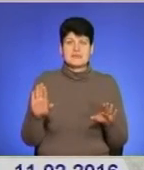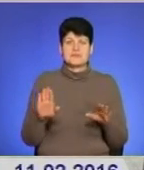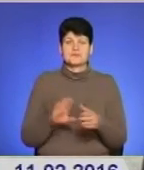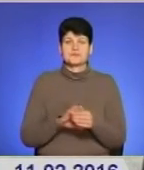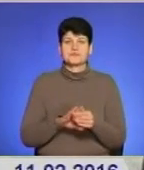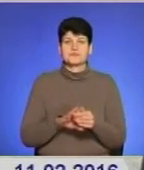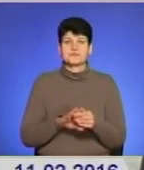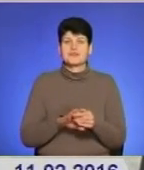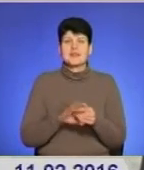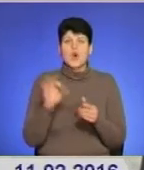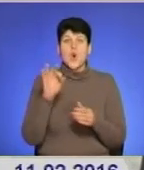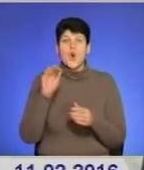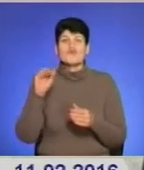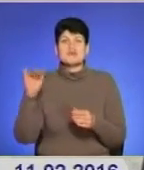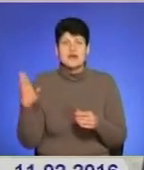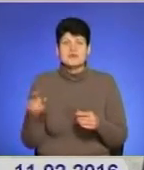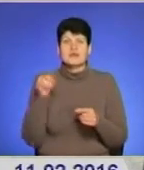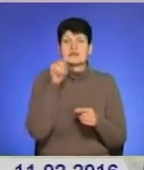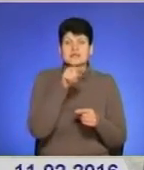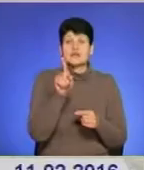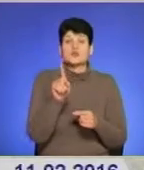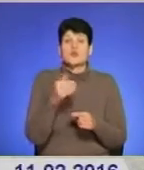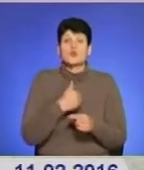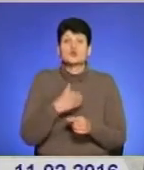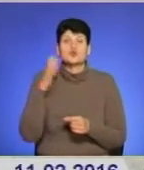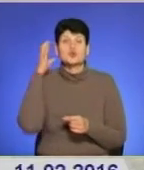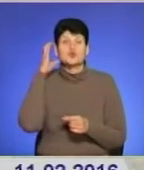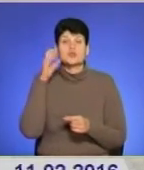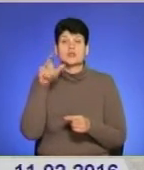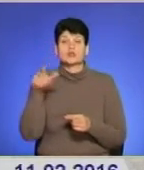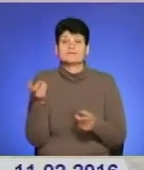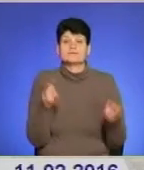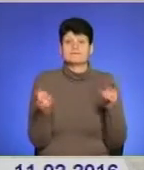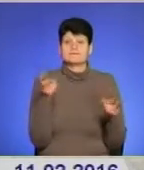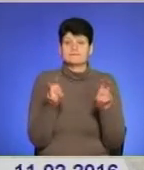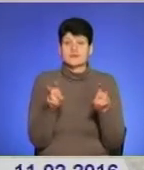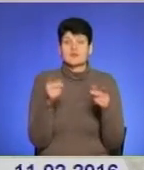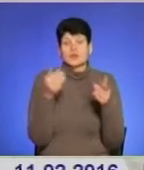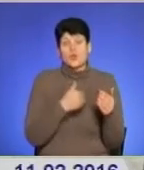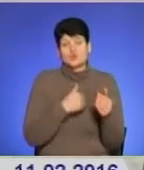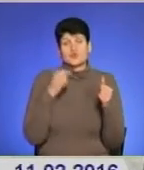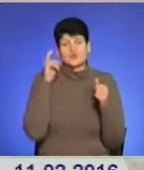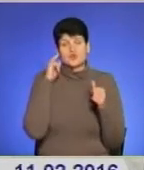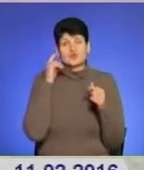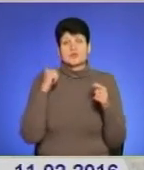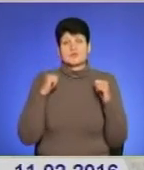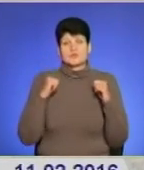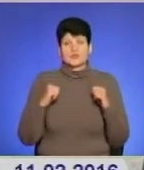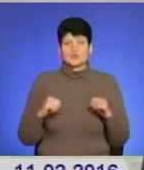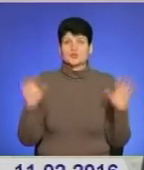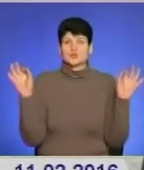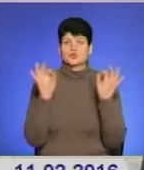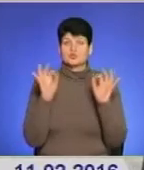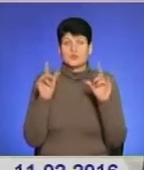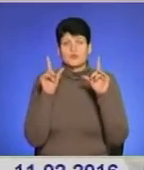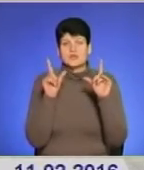не на їхніх офіціантів, що вони хочуть слухати, а на те, що хочуть, приходять клієнти, вони хочуть слухати все-таки спокійну музику під час чи поїздки, чи